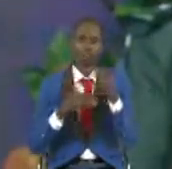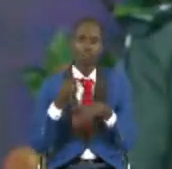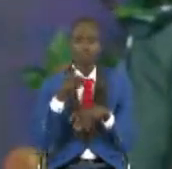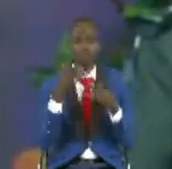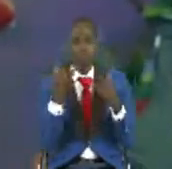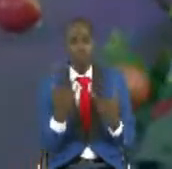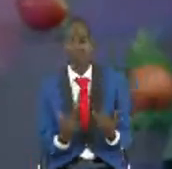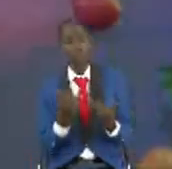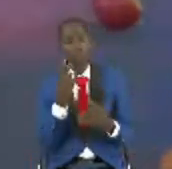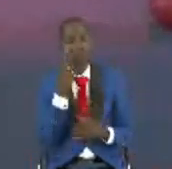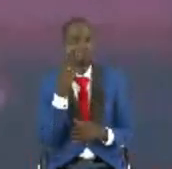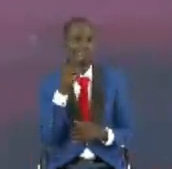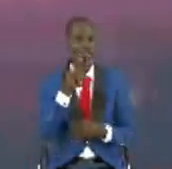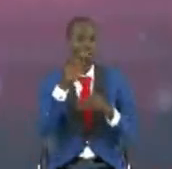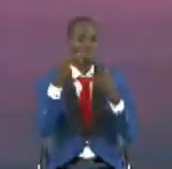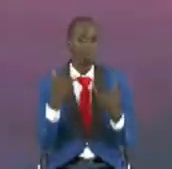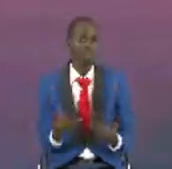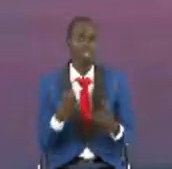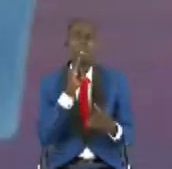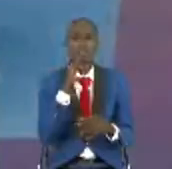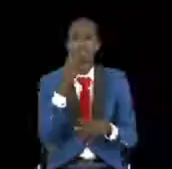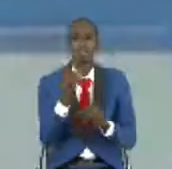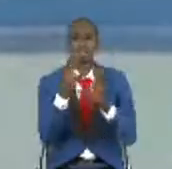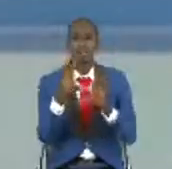temps favorable.